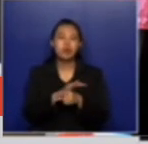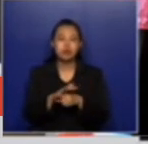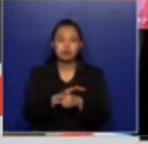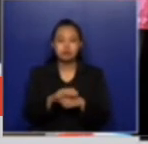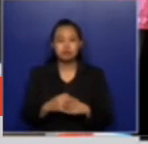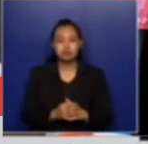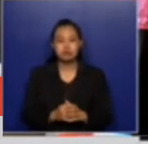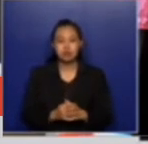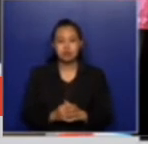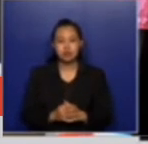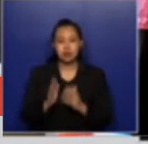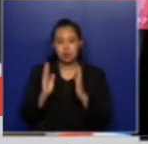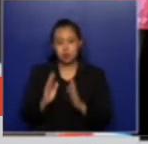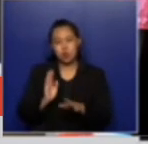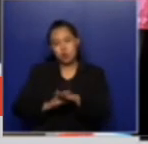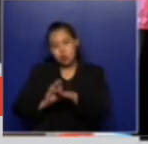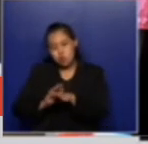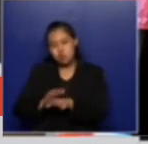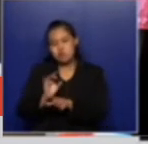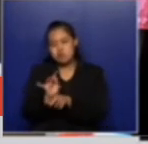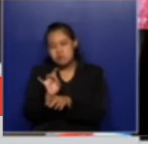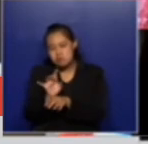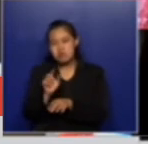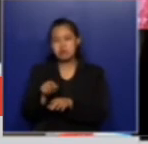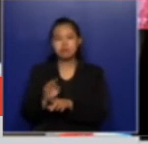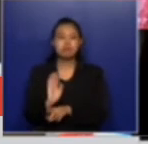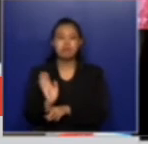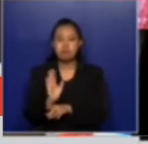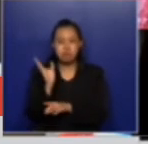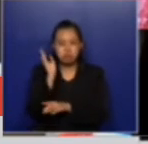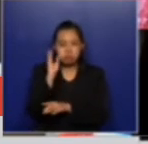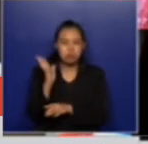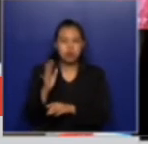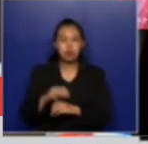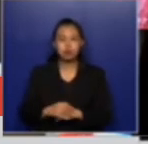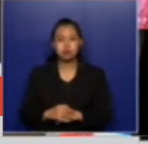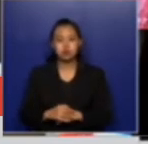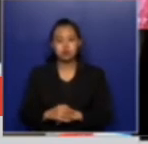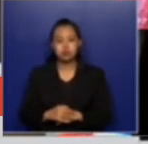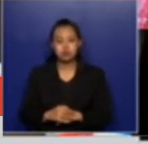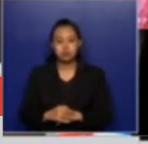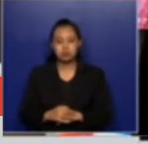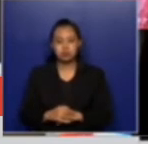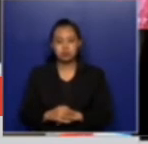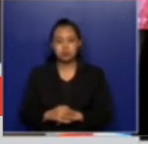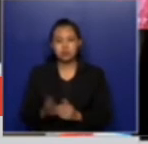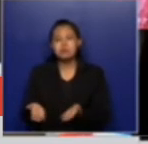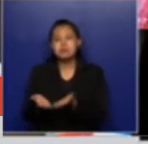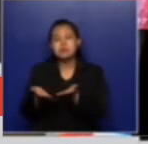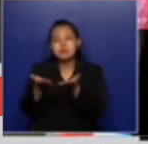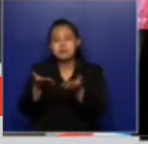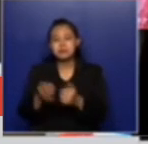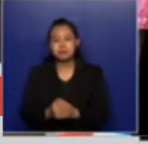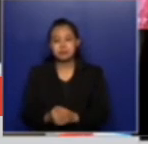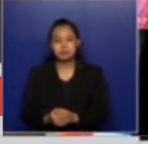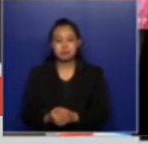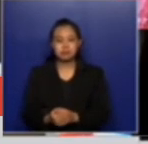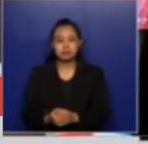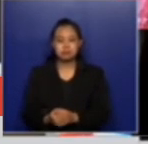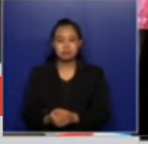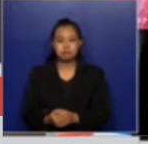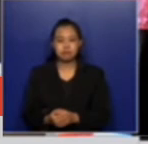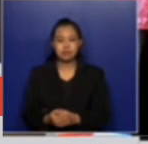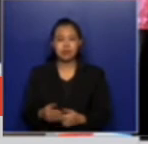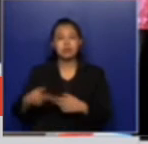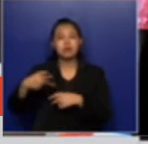ไปฟังคนยุคนแย่สุดยอดสุดยอดอยู่ไอ้พวกนั้นมันอวยท่านแหละครับเพื่อผ